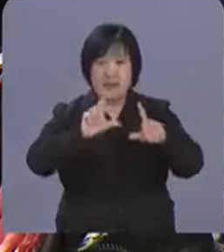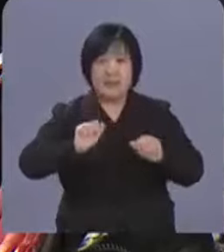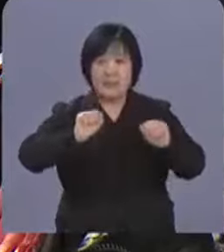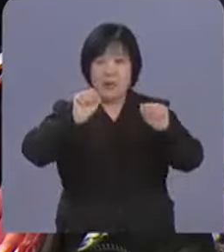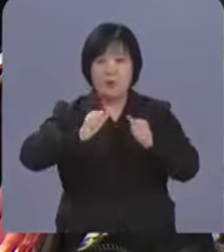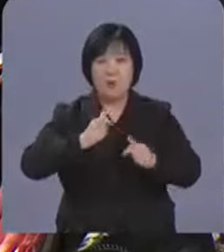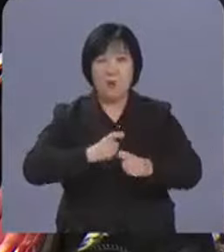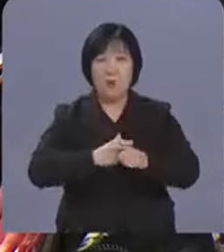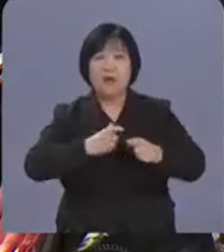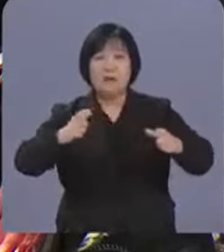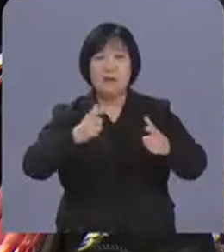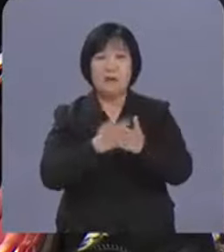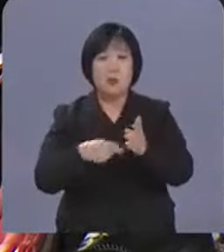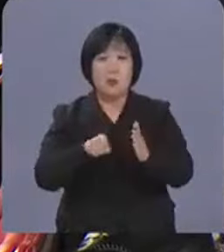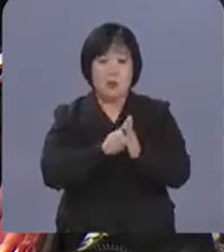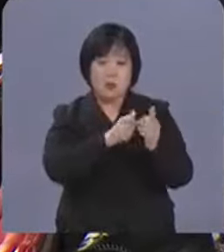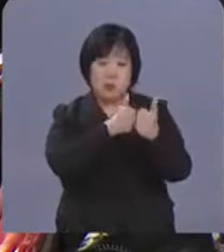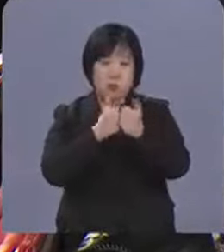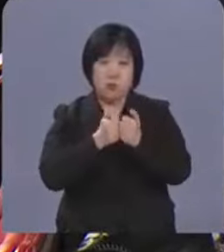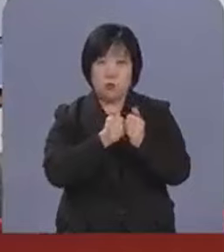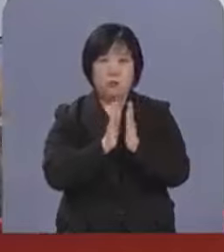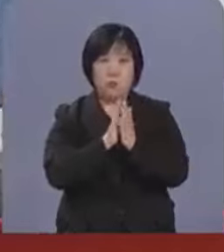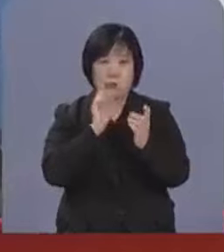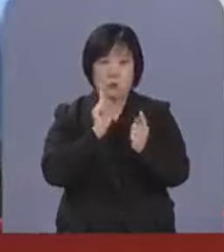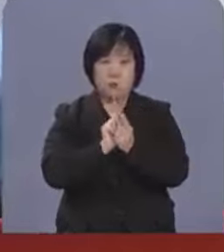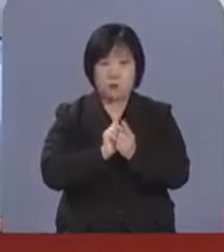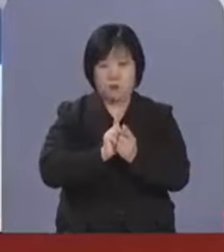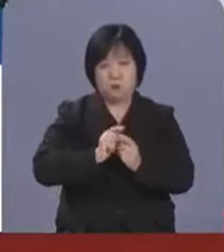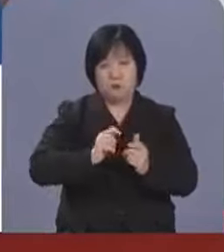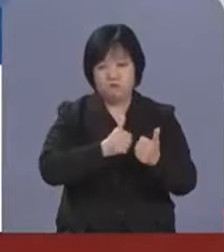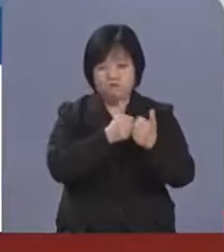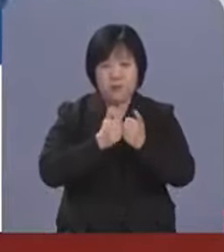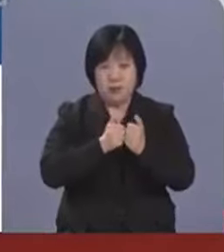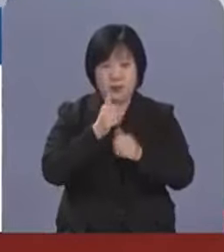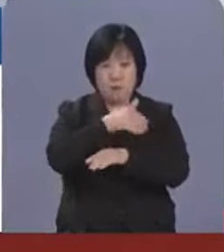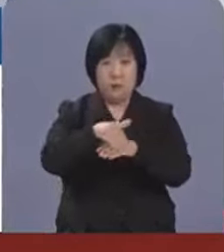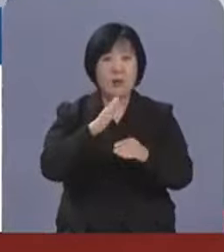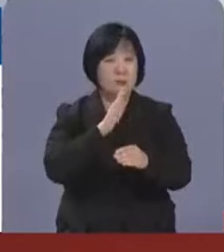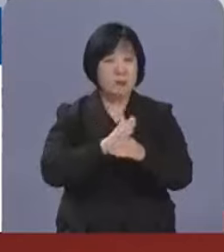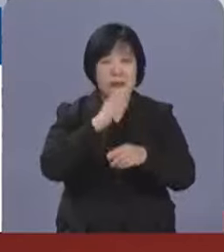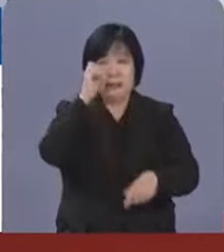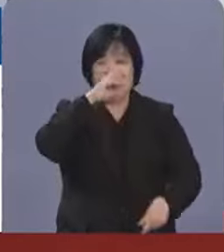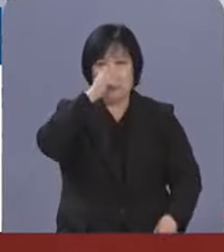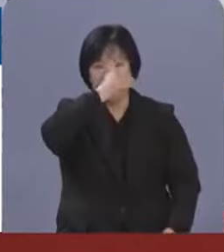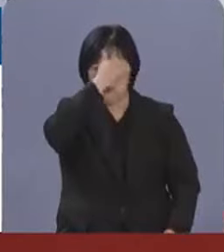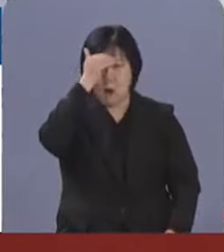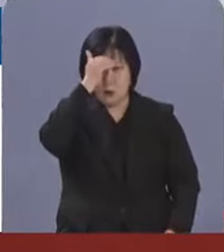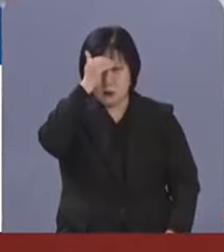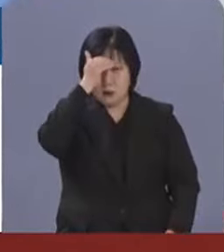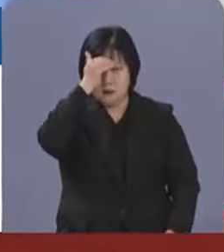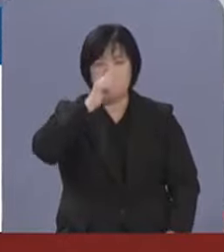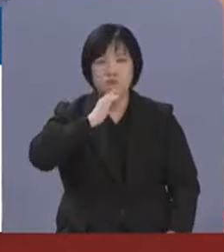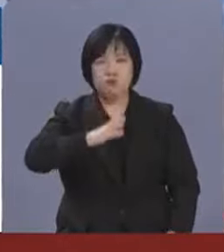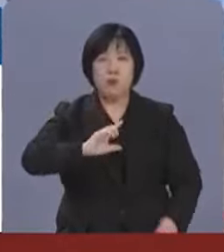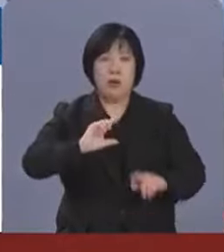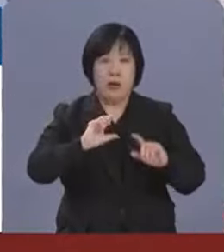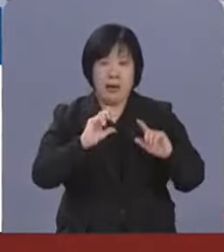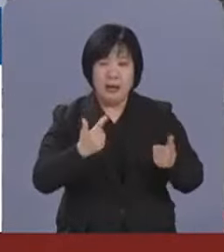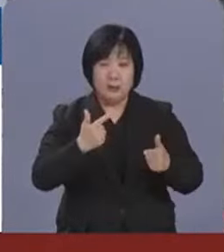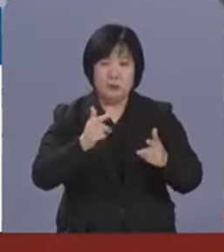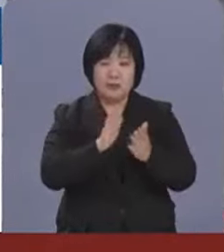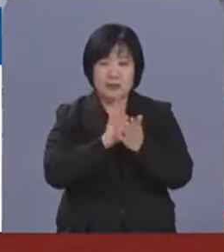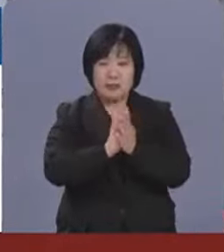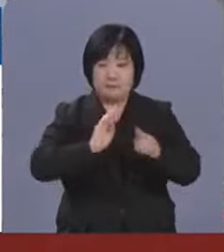위한 논의도 본격적으로 진행될 예정입니다. 단순히 경기를 관람만 하실 게 아니고 본인이 직접 참여함으로써 그런 의미를